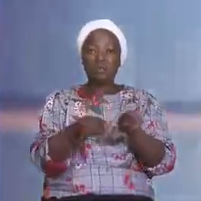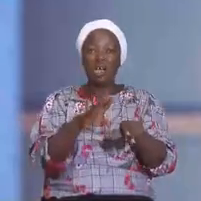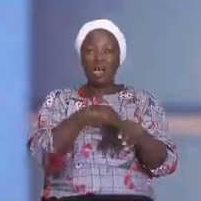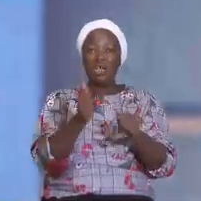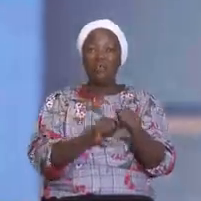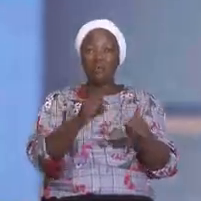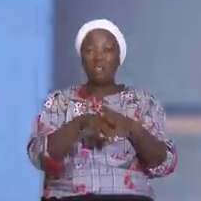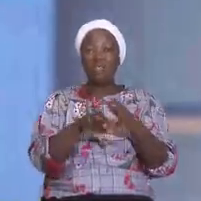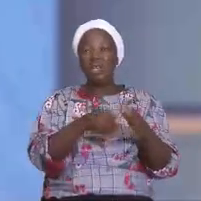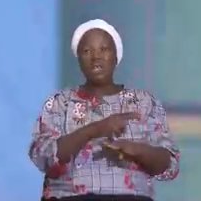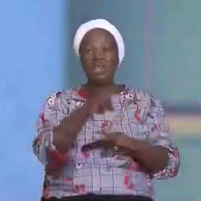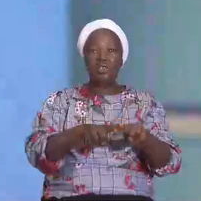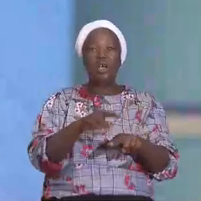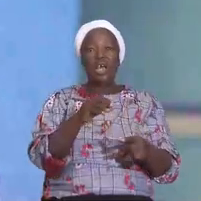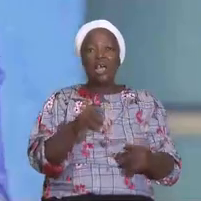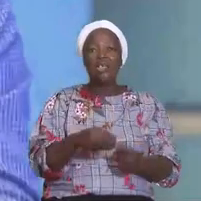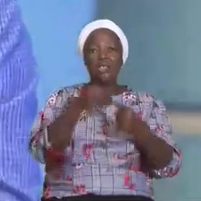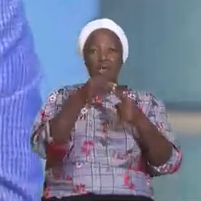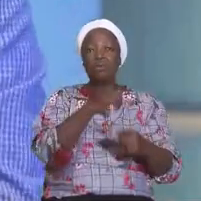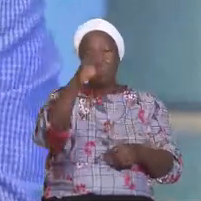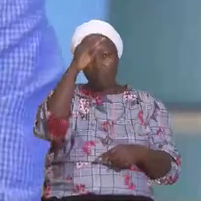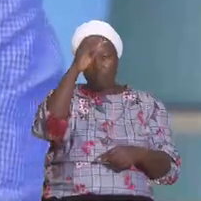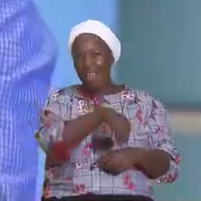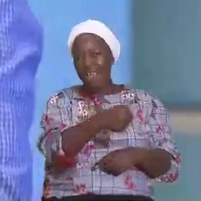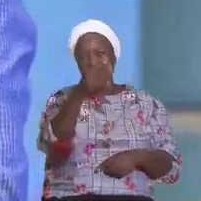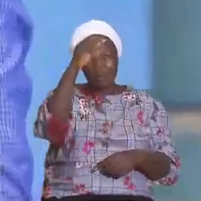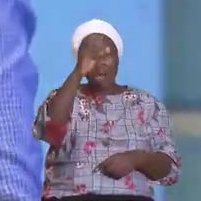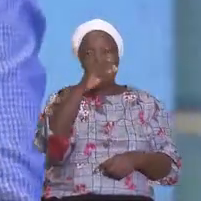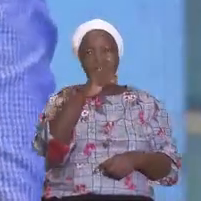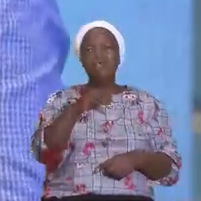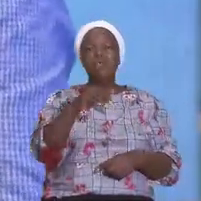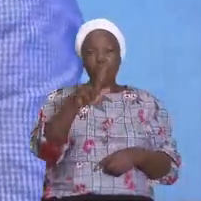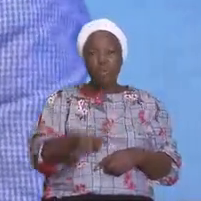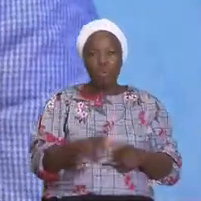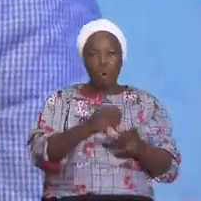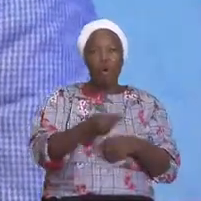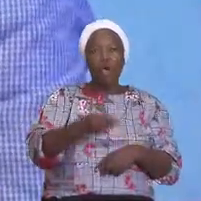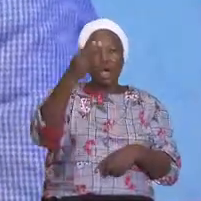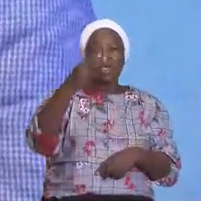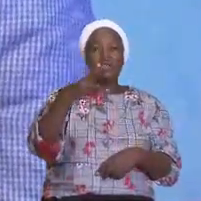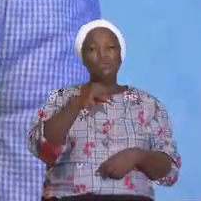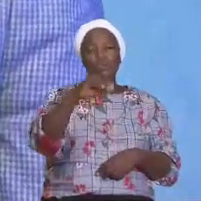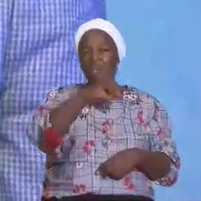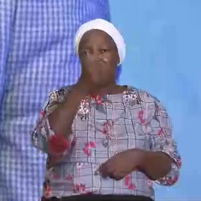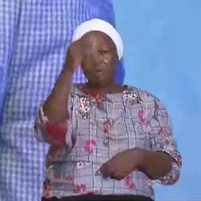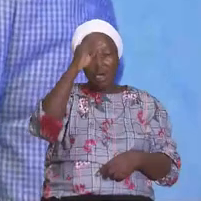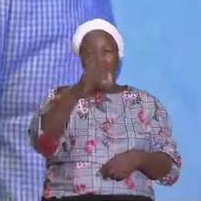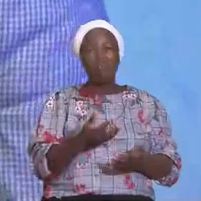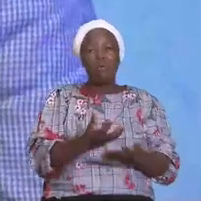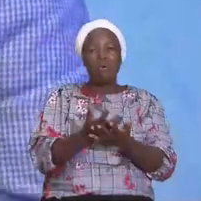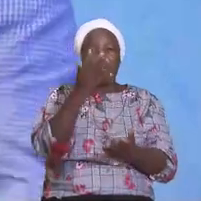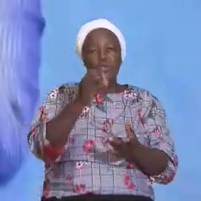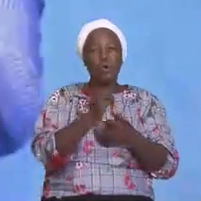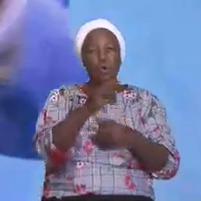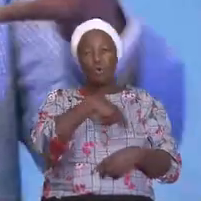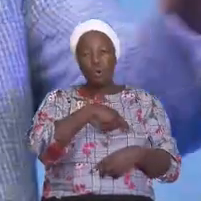en ce moment, en notre temps et partout, dans toutes les nations, si un homme élevé,